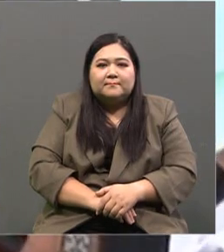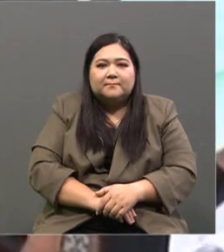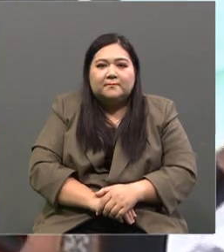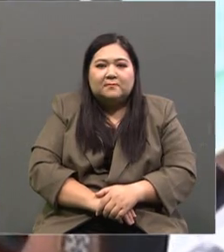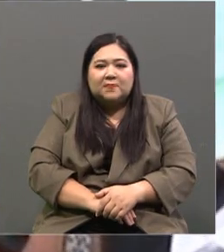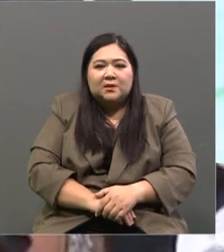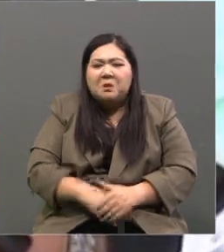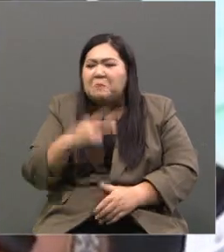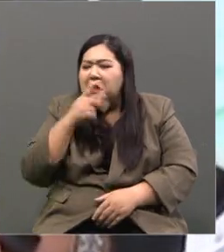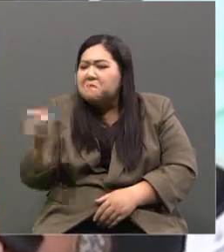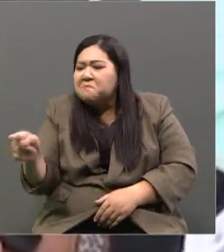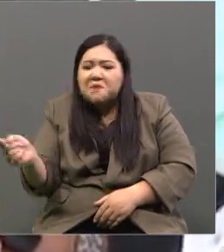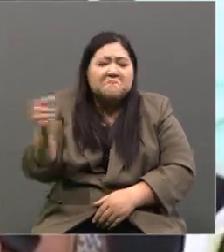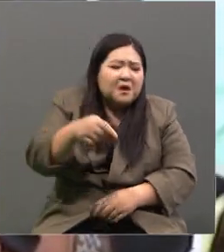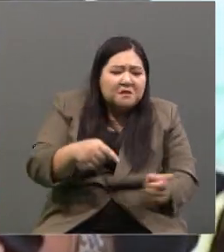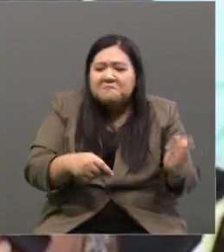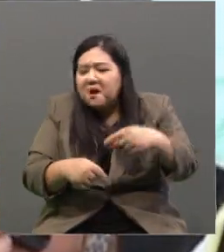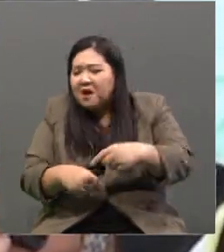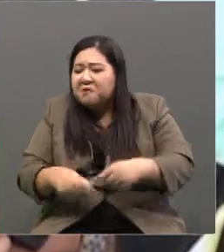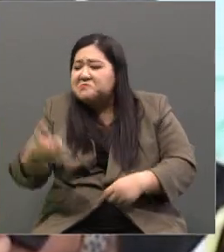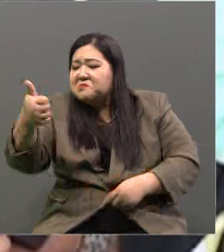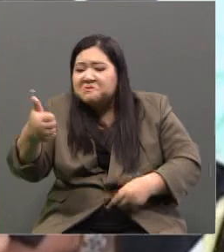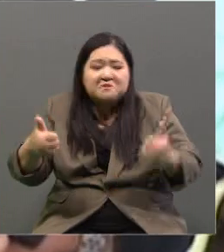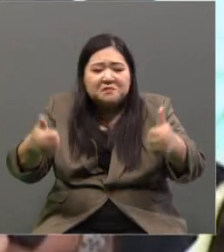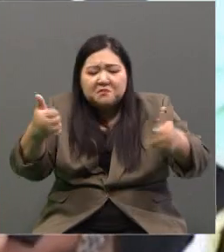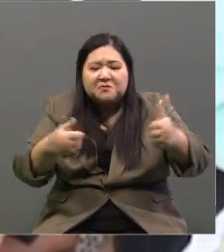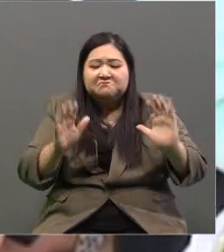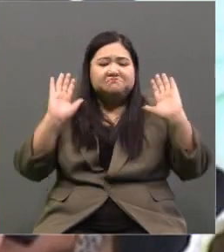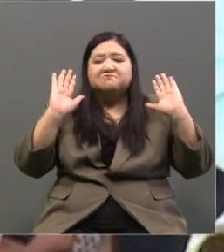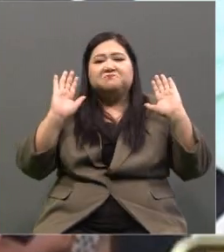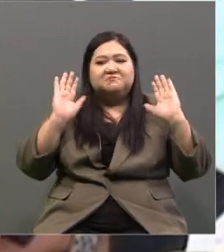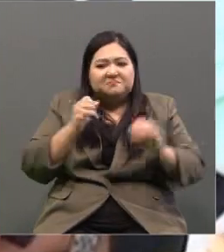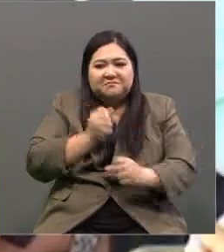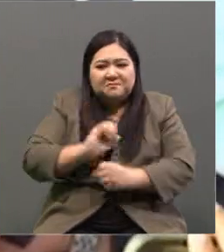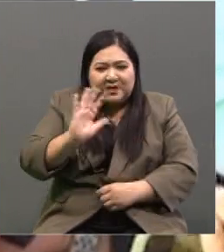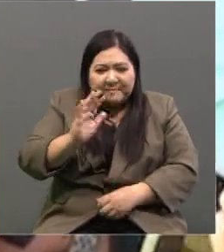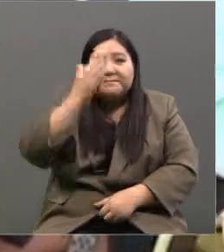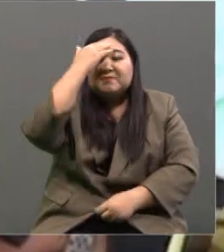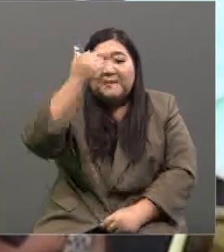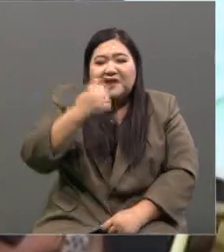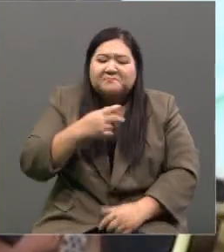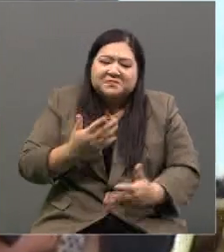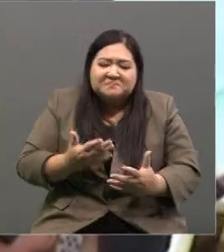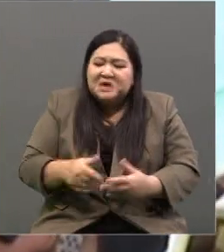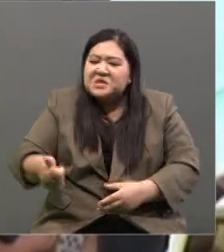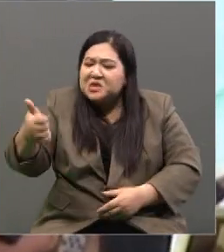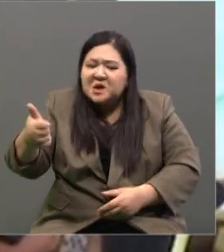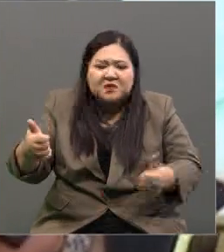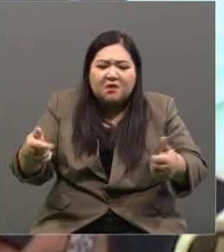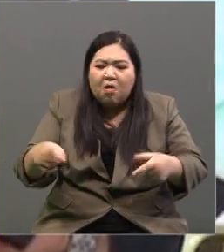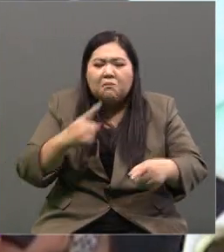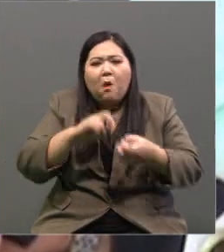ไปบับกันคือพอบับกันปุ๊บมันก็ทำให้เกิดความคือความขัดแย้ง